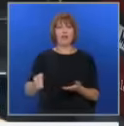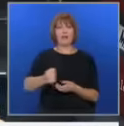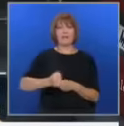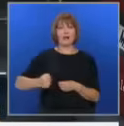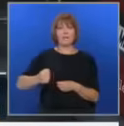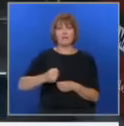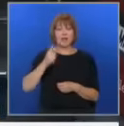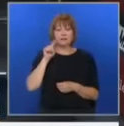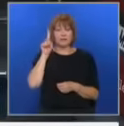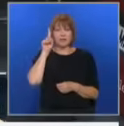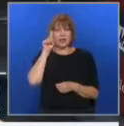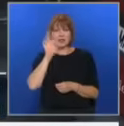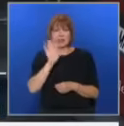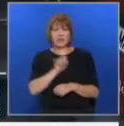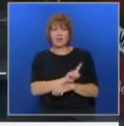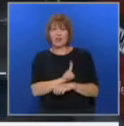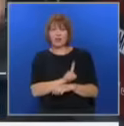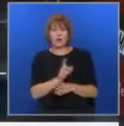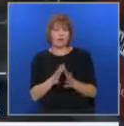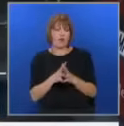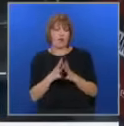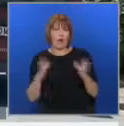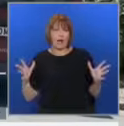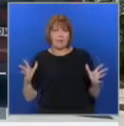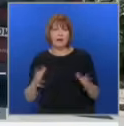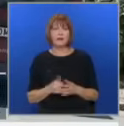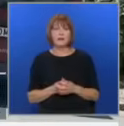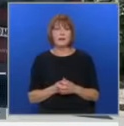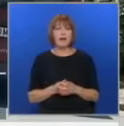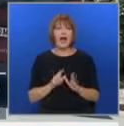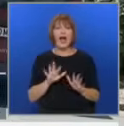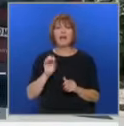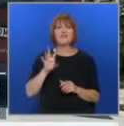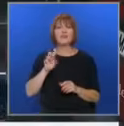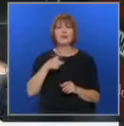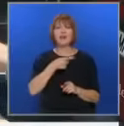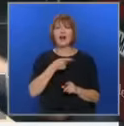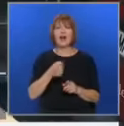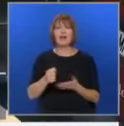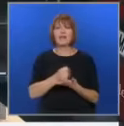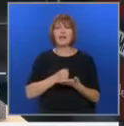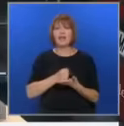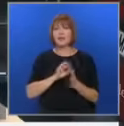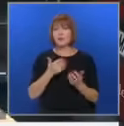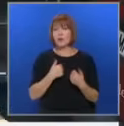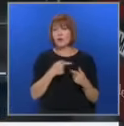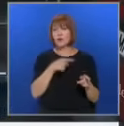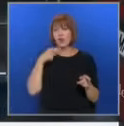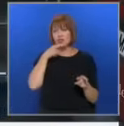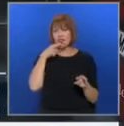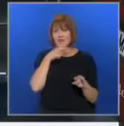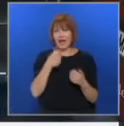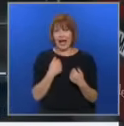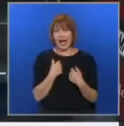знам с каква скорост. С голяма скорост. И не отнася и мен, и тая кола. Той на какъв светофар е минал според вас? Еми, според мен е на червено, защото аз